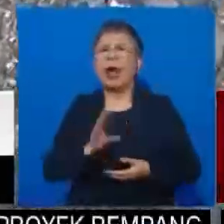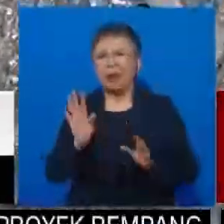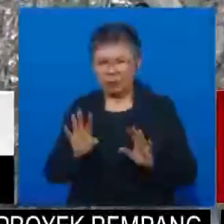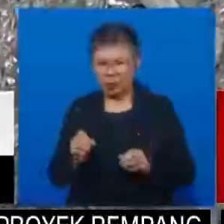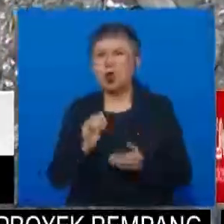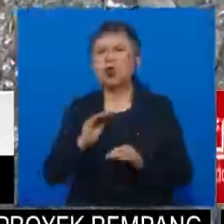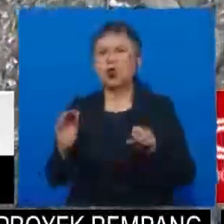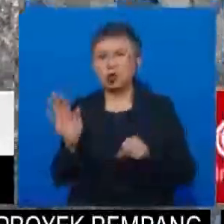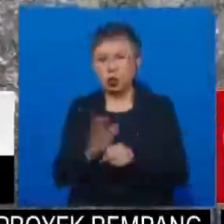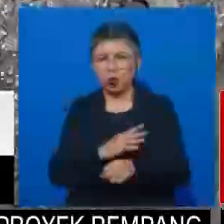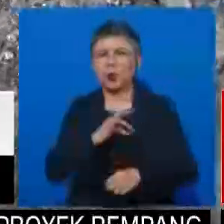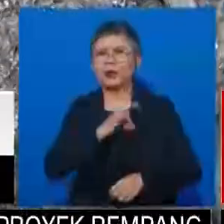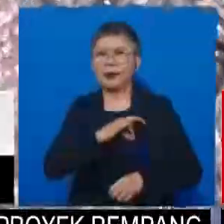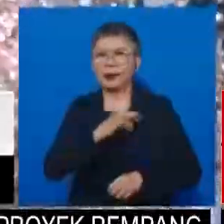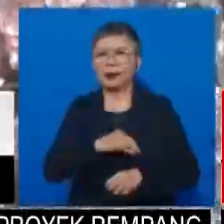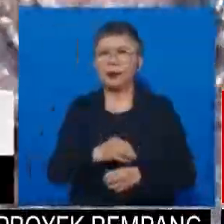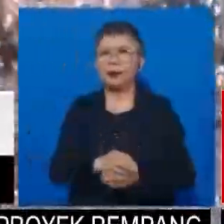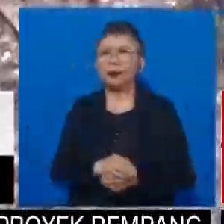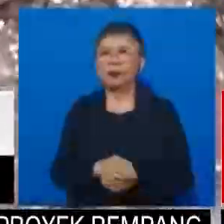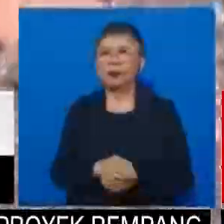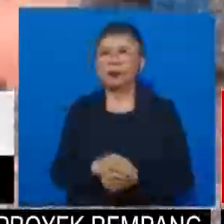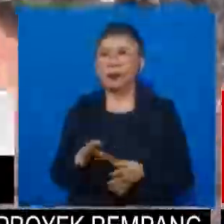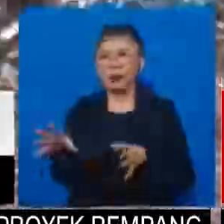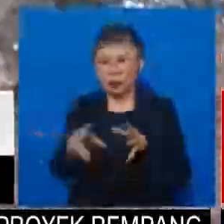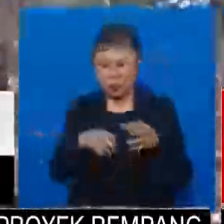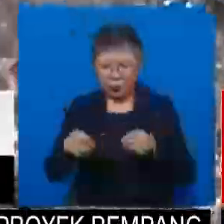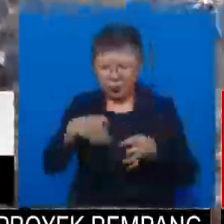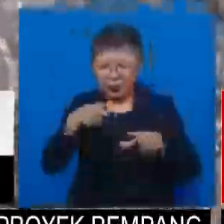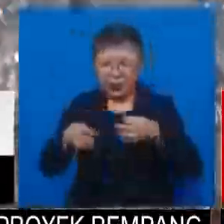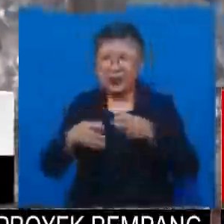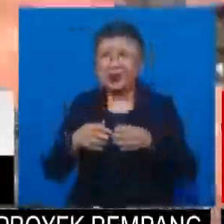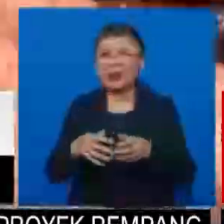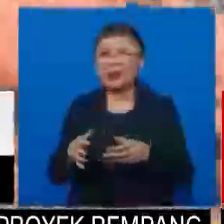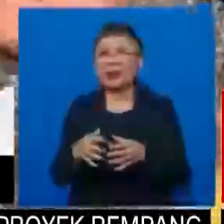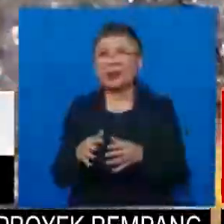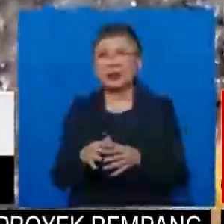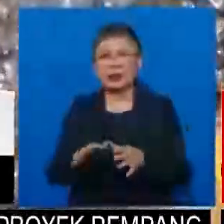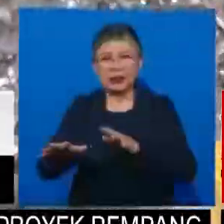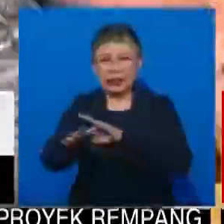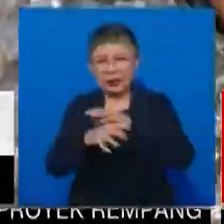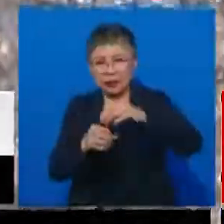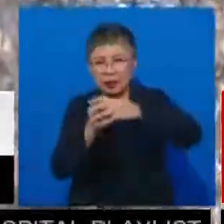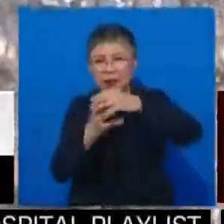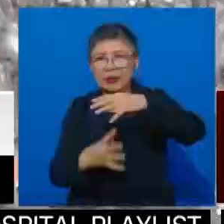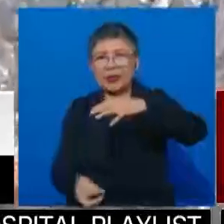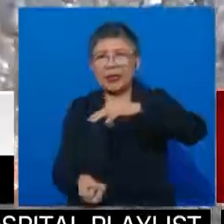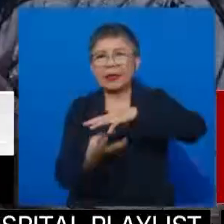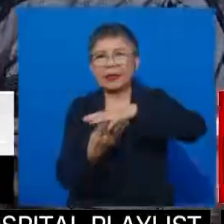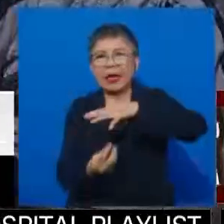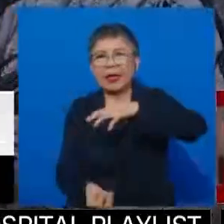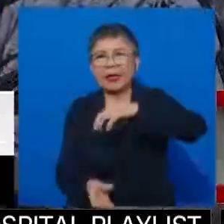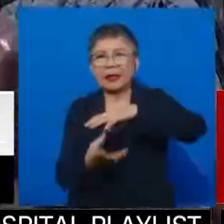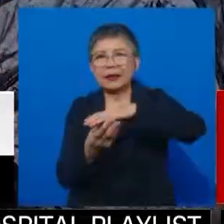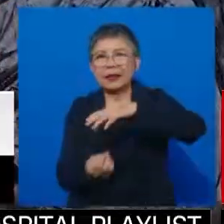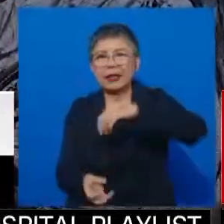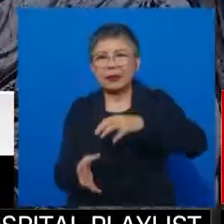bagi keluarganya. Timbunan lumpur pekat di dalam sungai dikumpulkan ke dalam saringan, kemudian diangkat dan dimasukkan ke